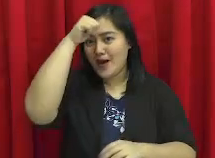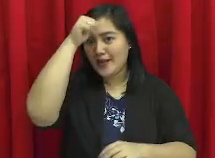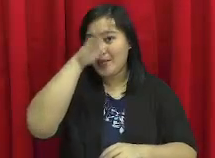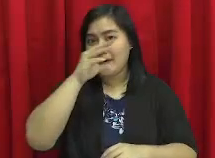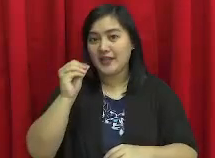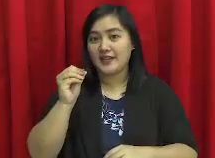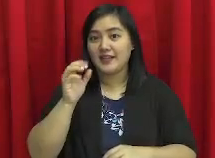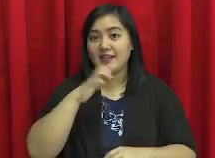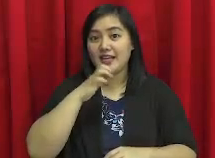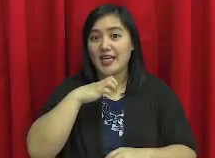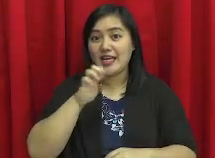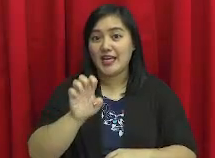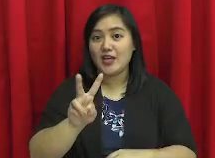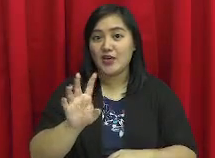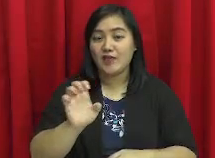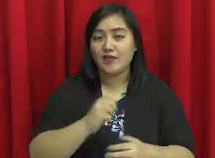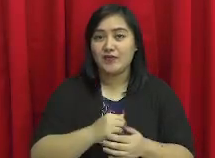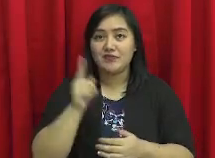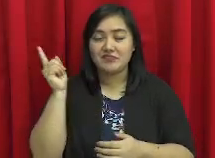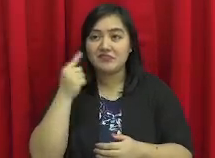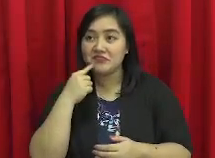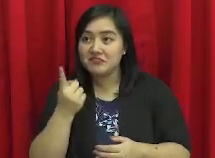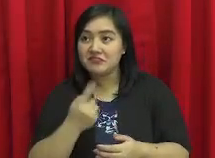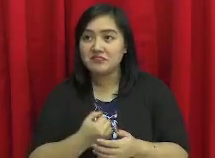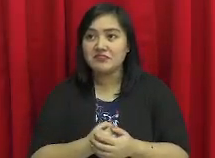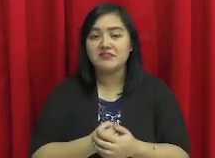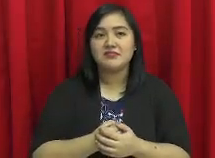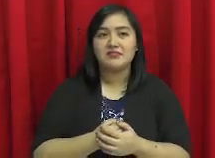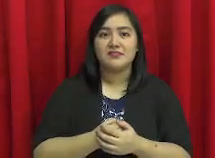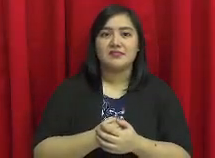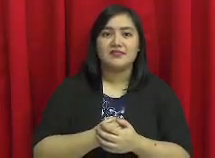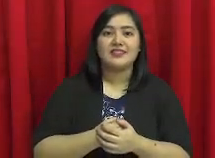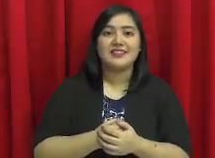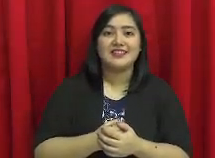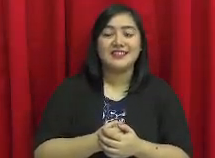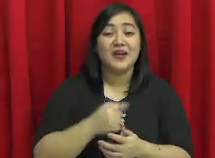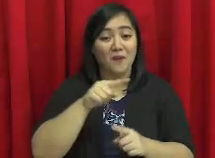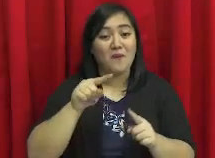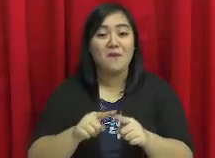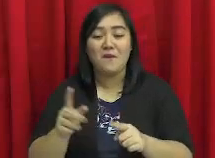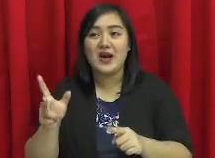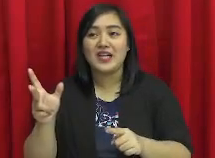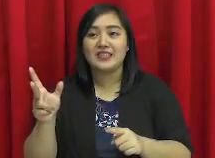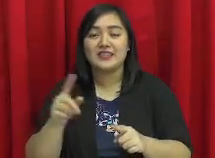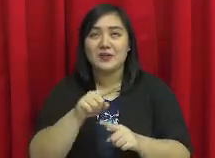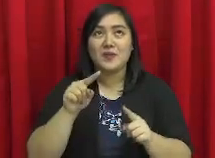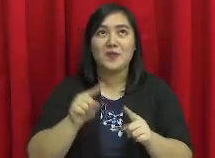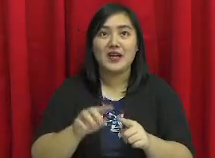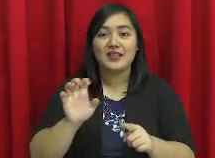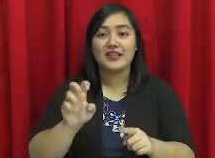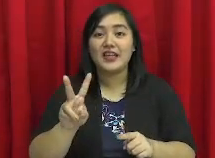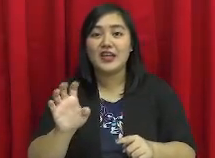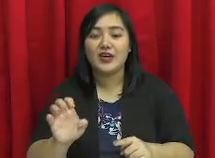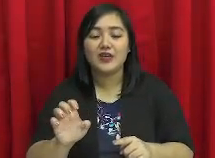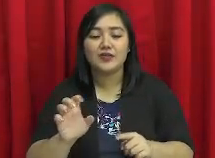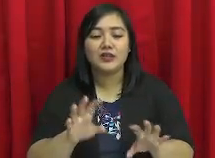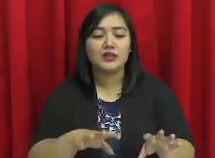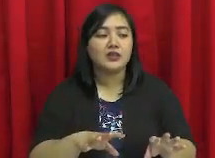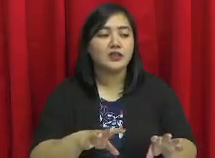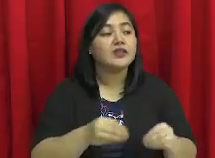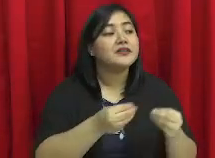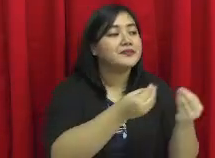na, and Adam, try to think of it. Wala nang ganun eh. Yun man lang usapan na, uy, teka